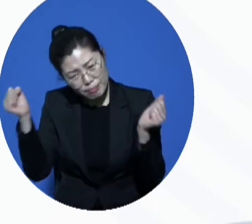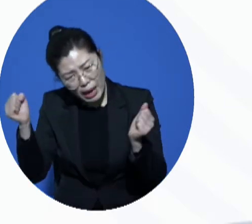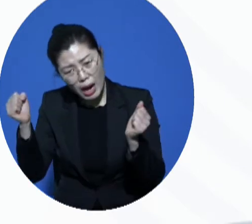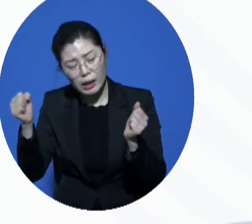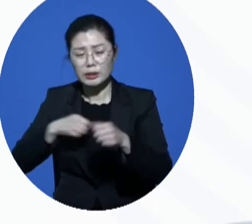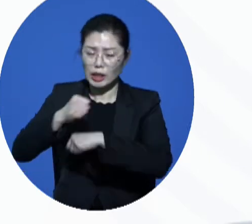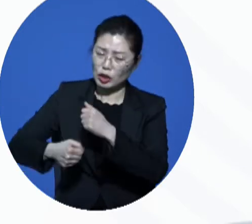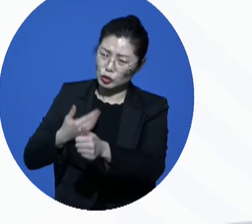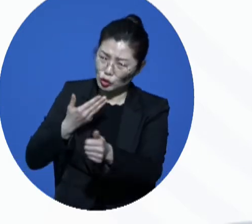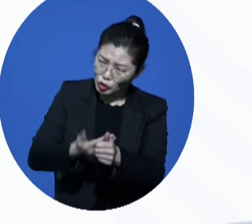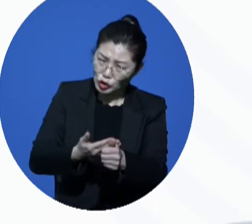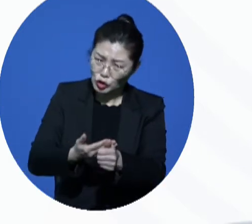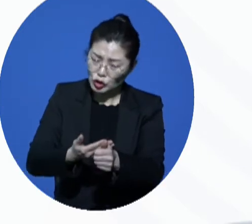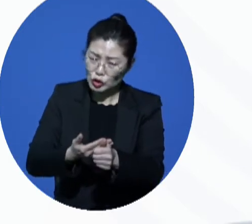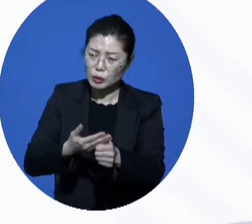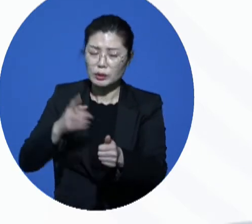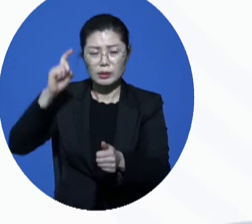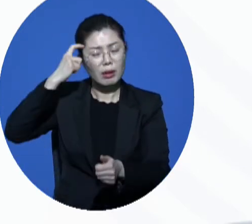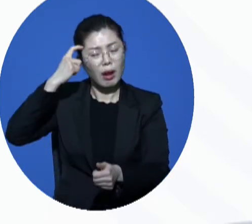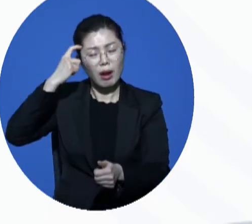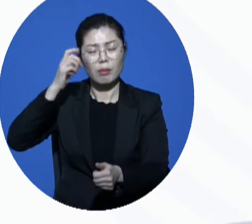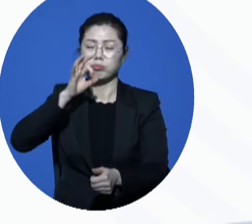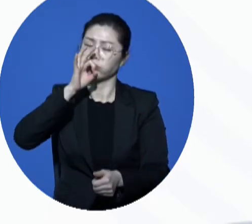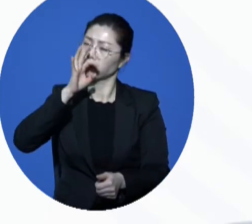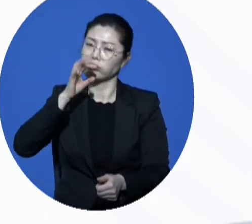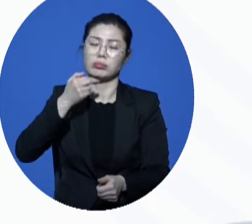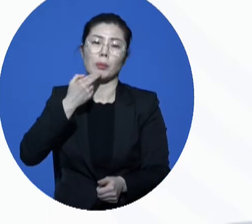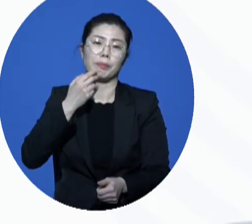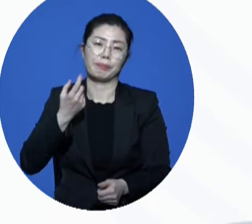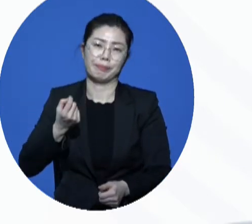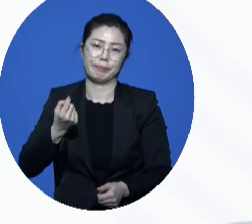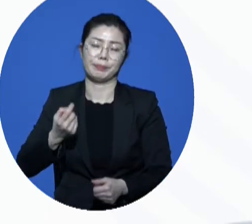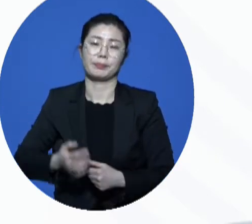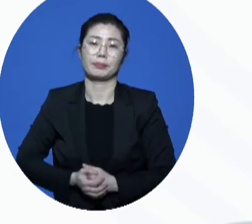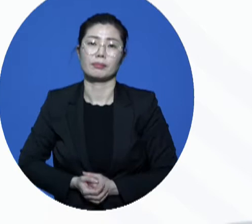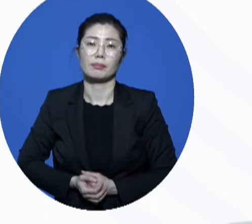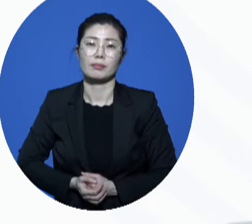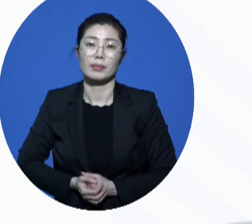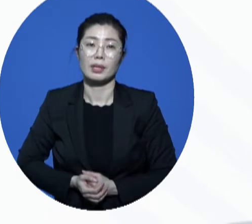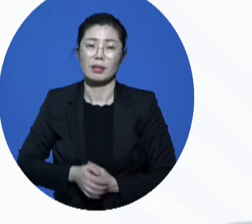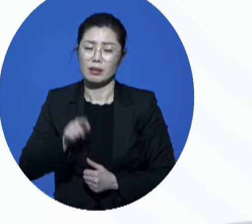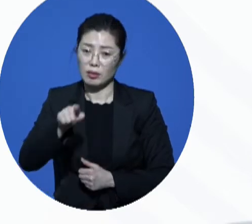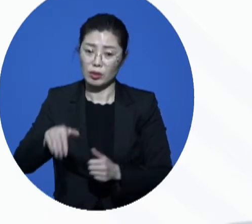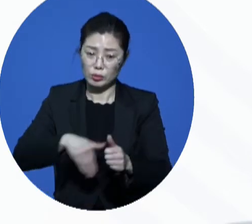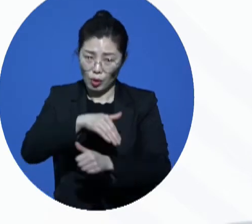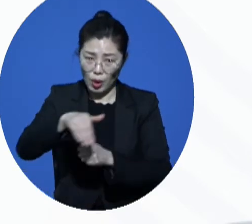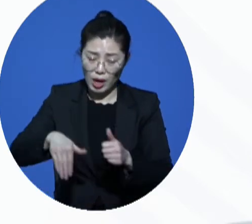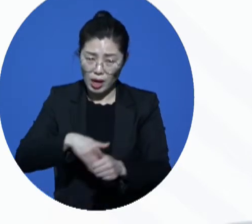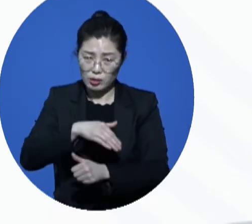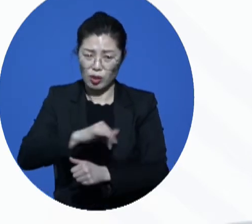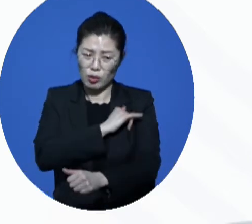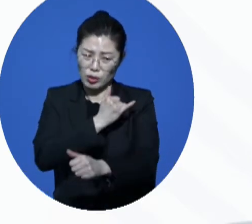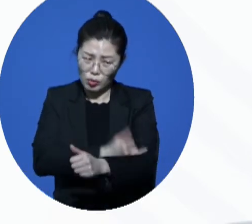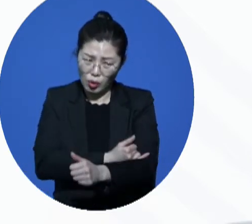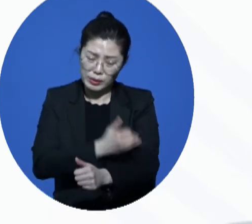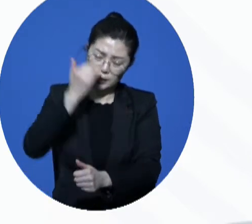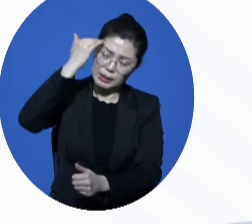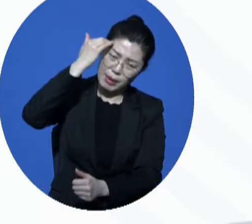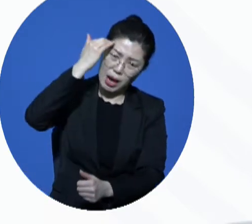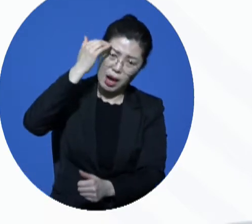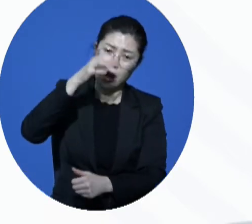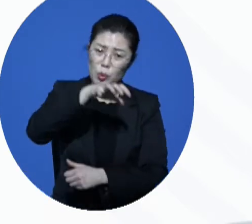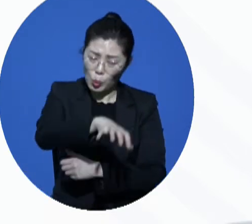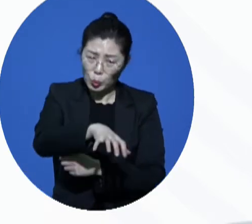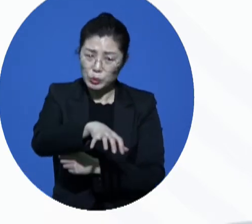자유의 회로망을 만들어야 되겠다는 생각을 하지 못하고 있다는 것이죠. 오히려 이런 열악한 처참한 인권 현실이 역설적으로